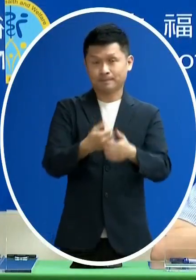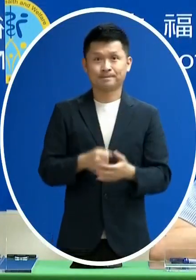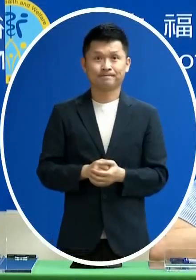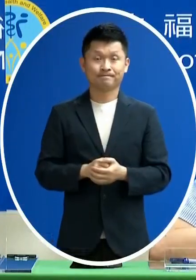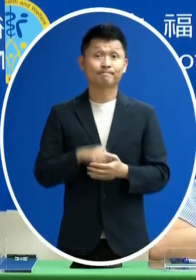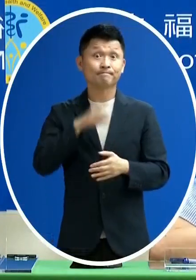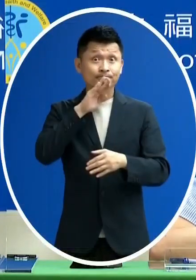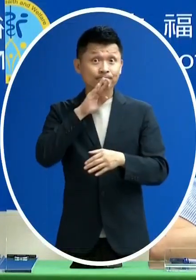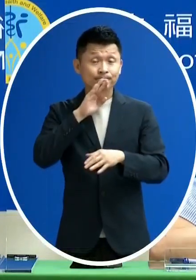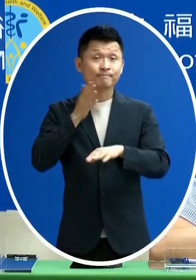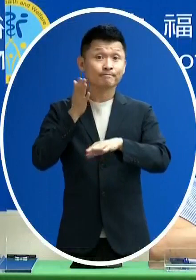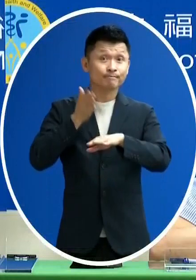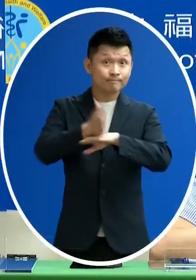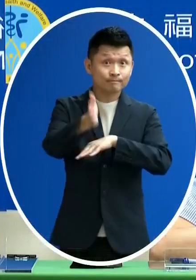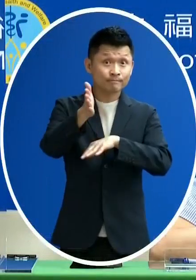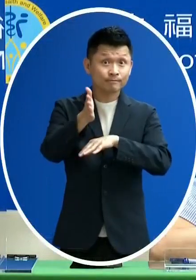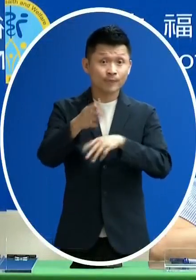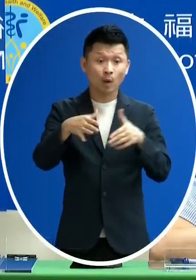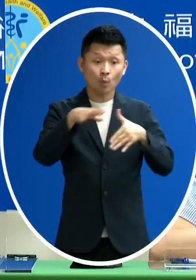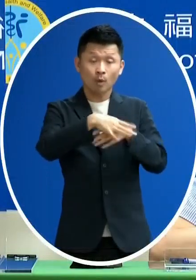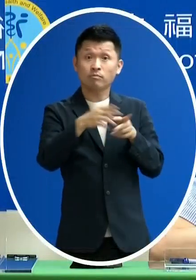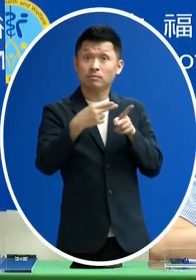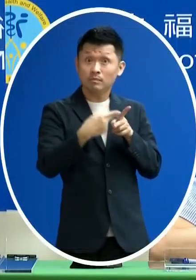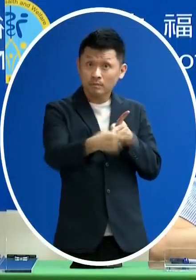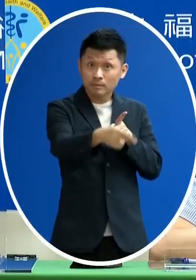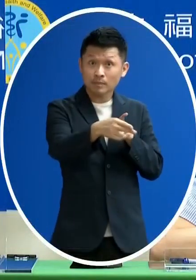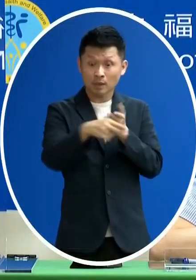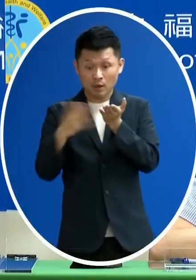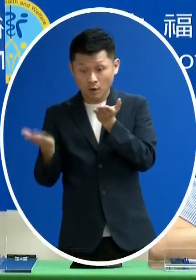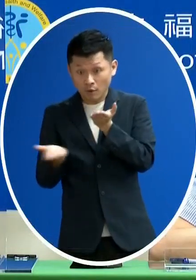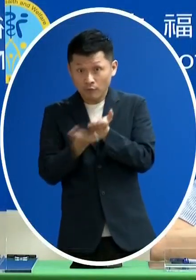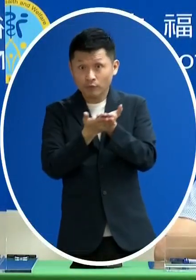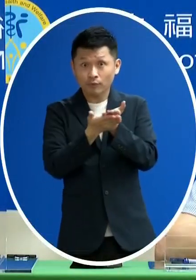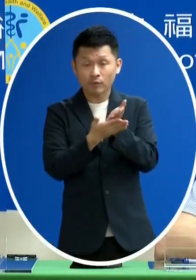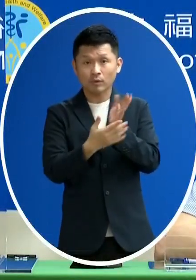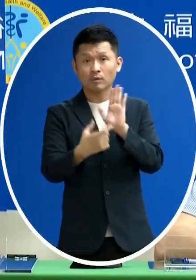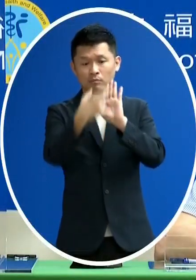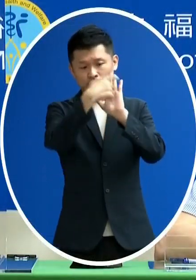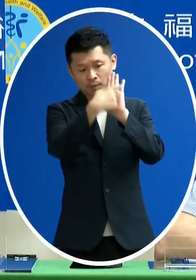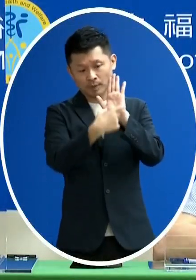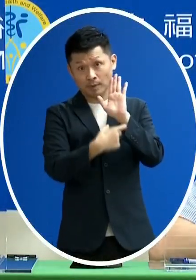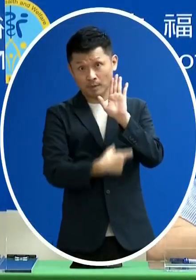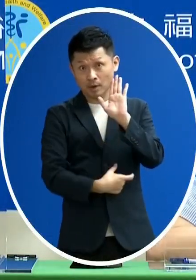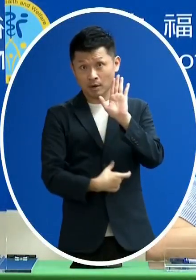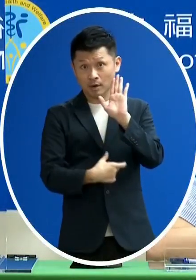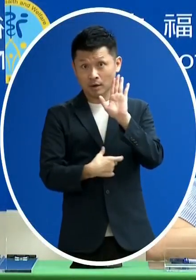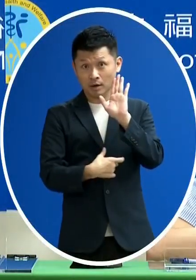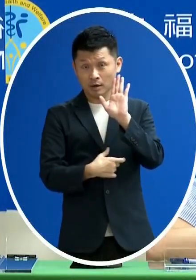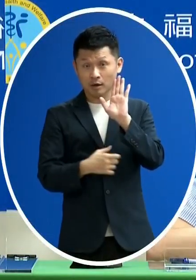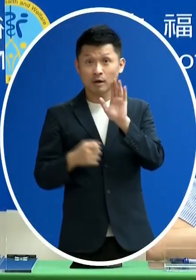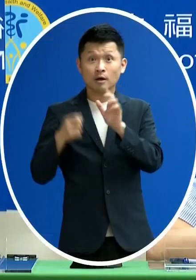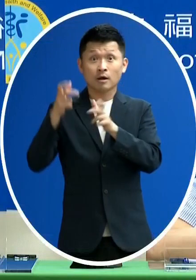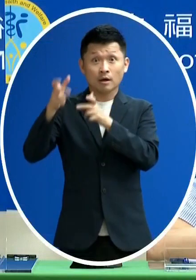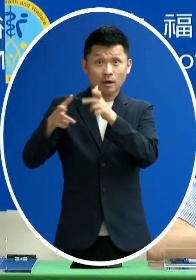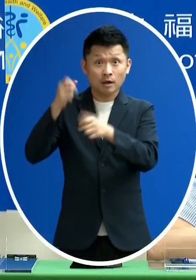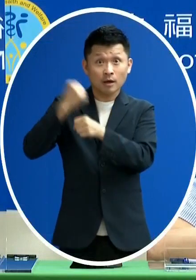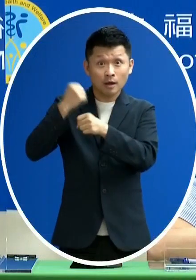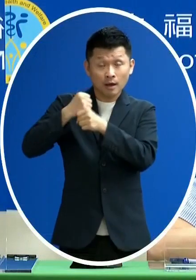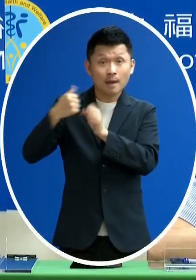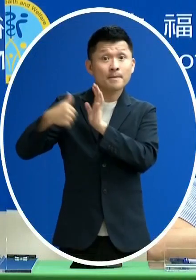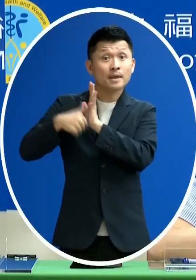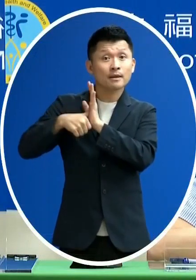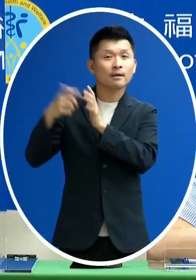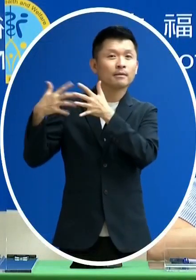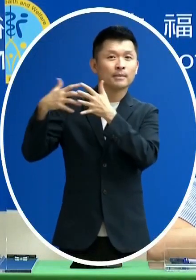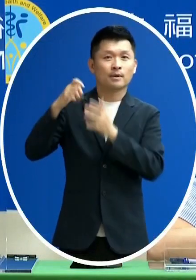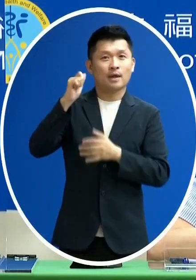候，在上面我们给他的函，还有上面的附件，就已经名列了他的。制造厂业者的名称是